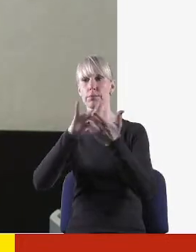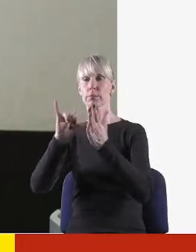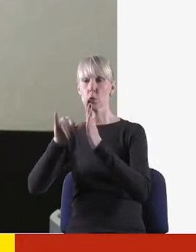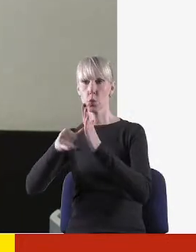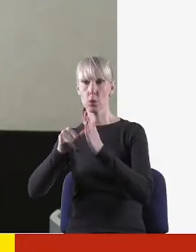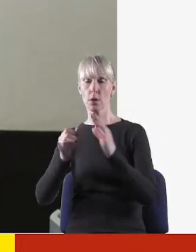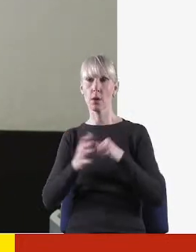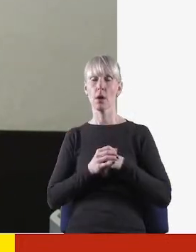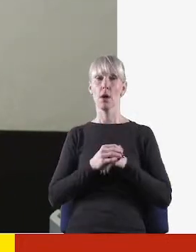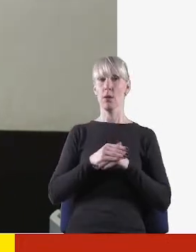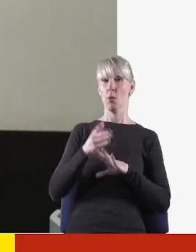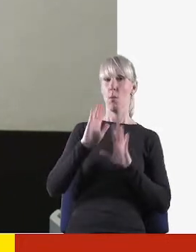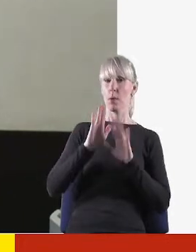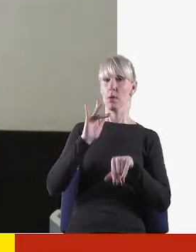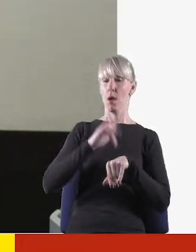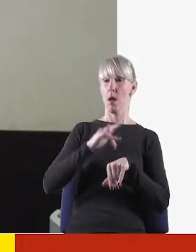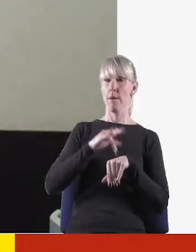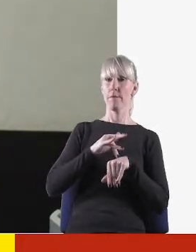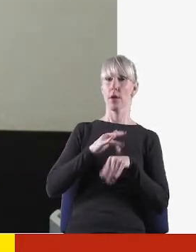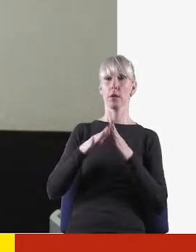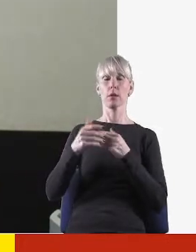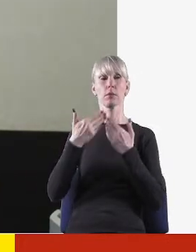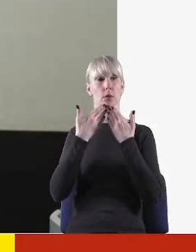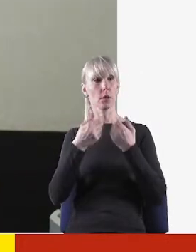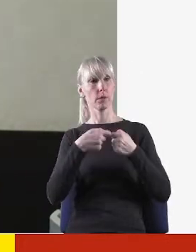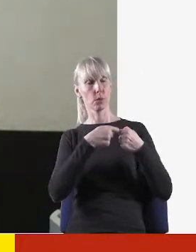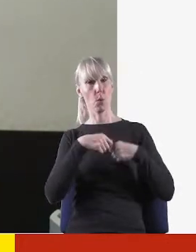taki efekt dzięki współpracy, że